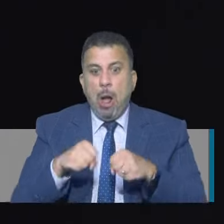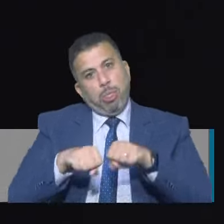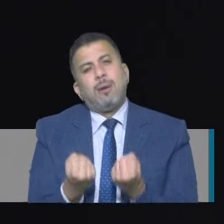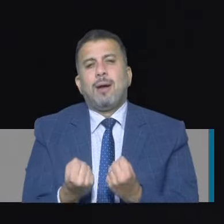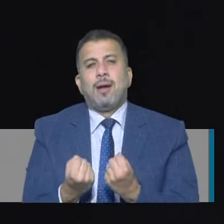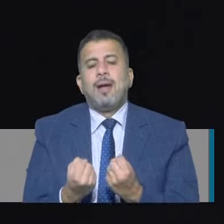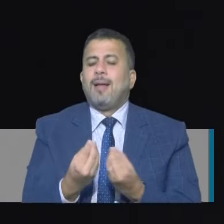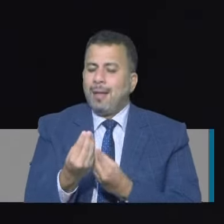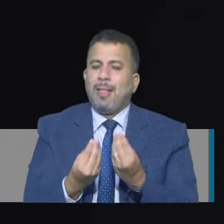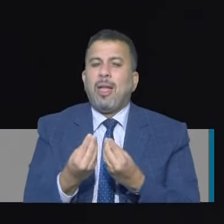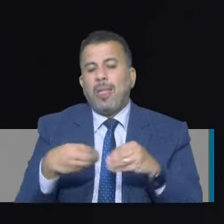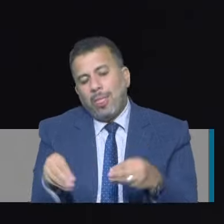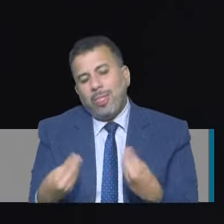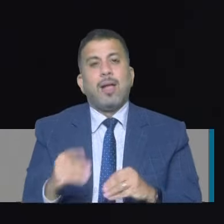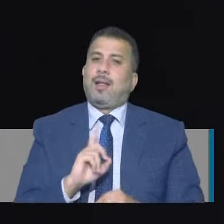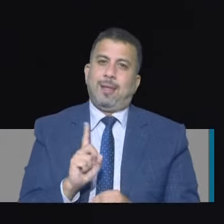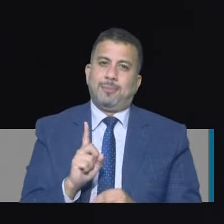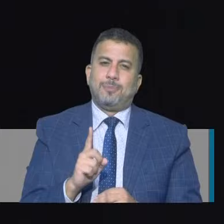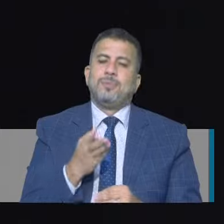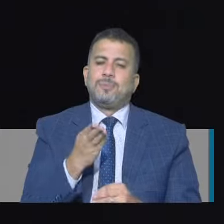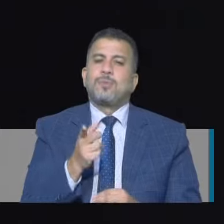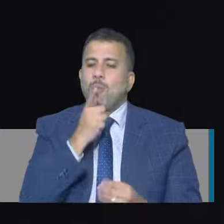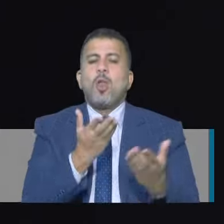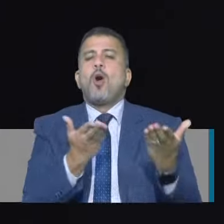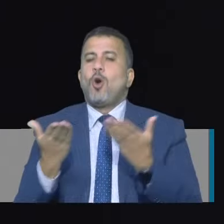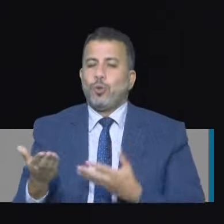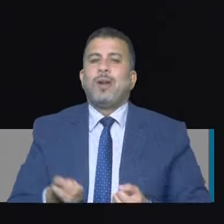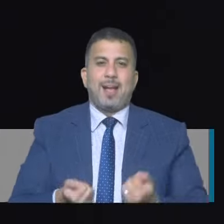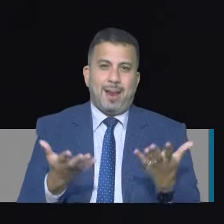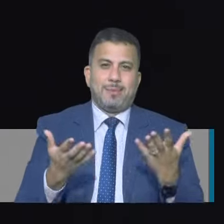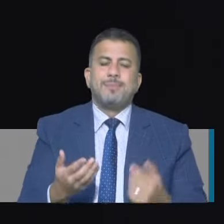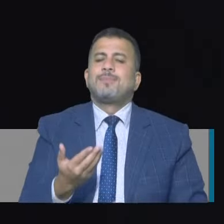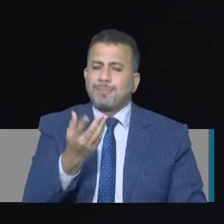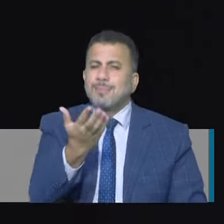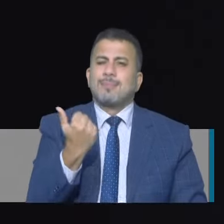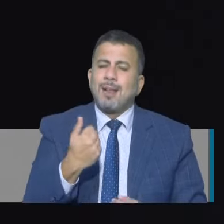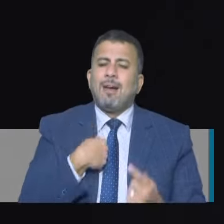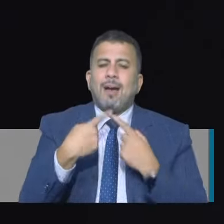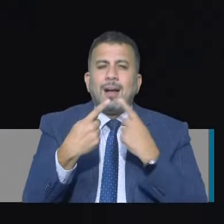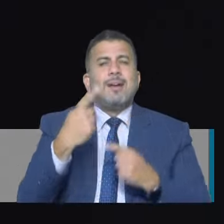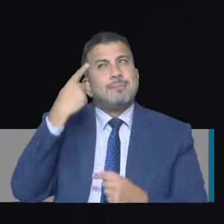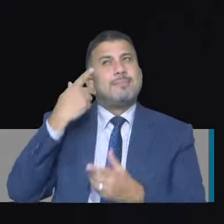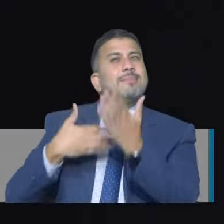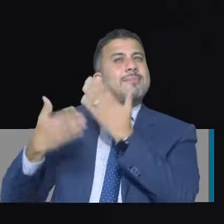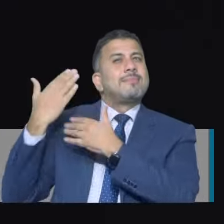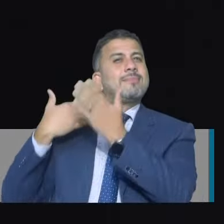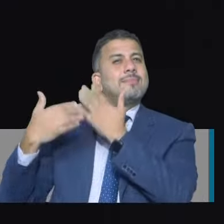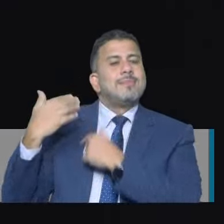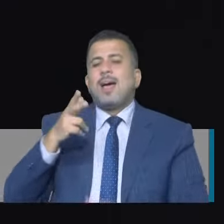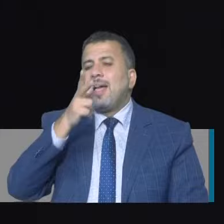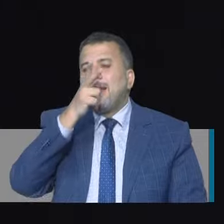فتكسر الحضور الكريم دعوني اعود بكم الى الوراء قليلا الى شيء